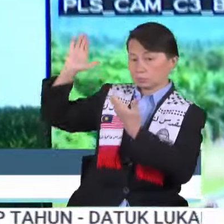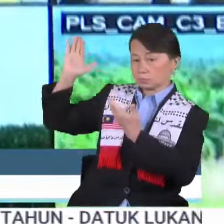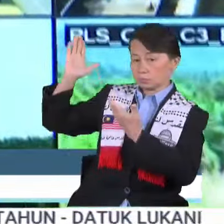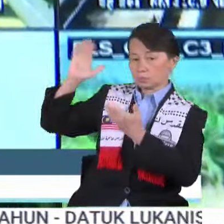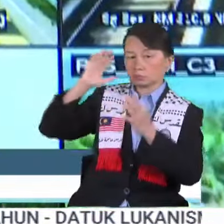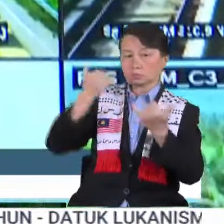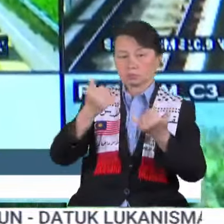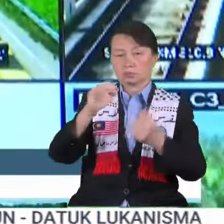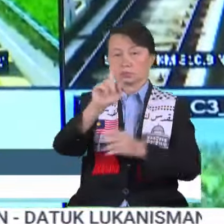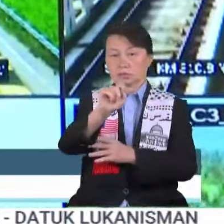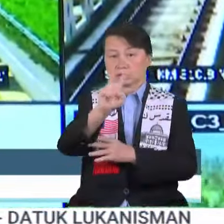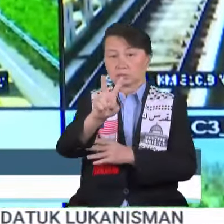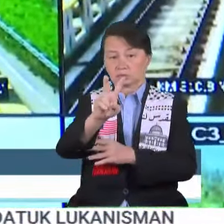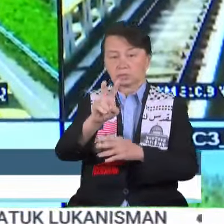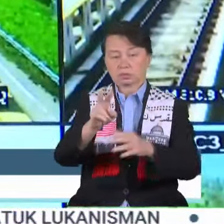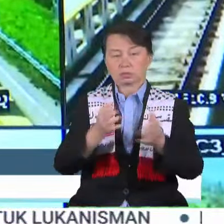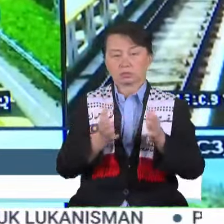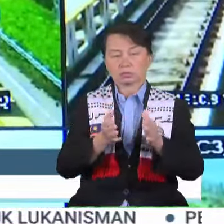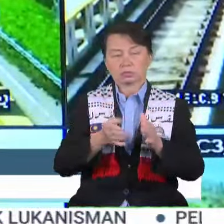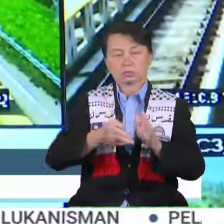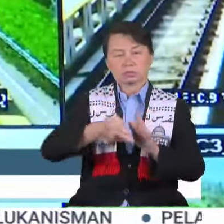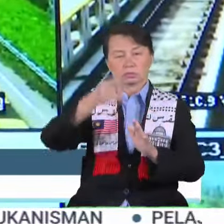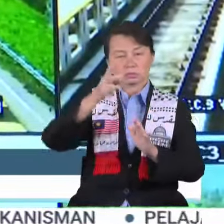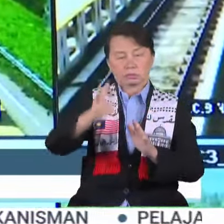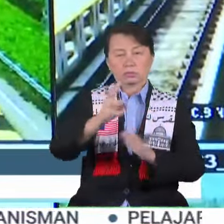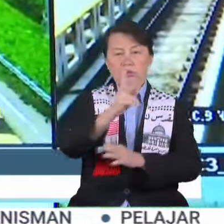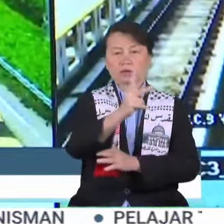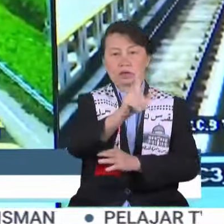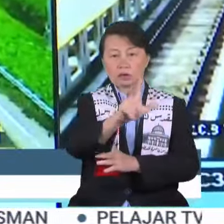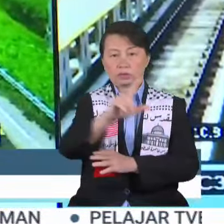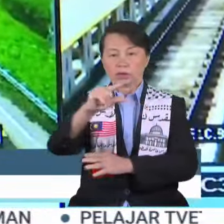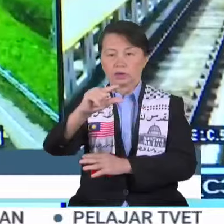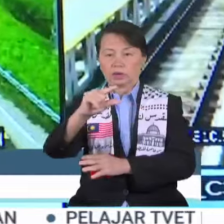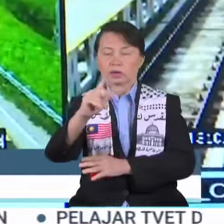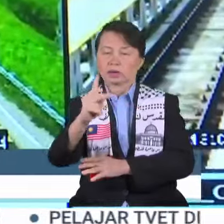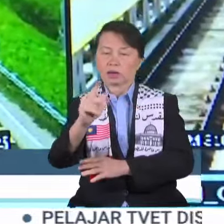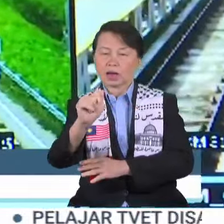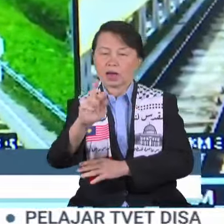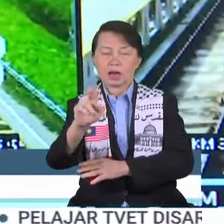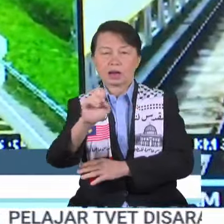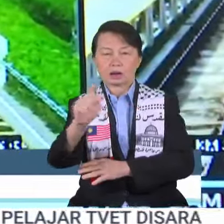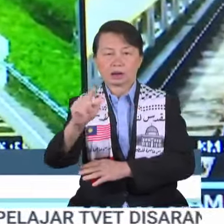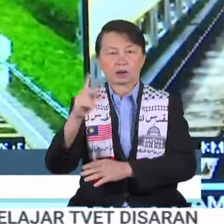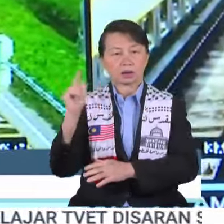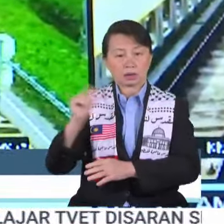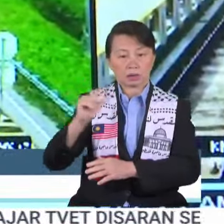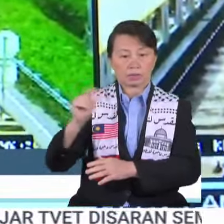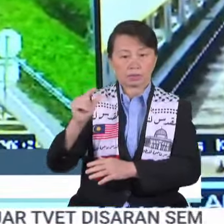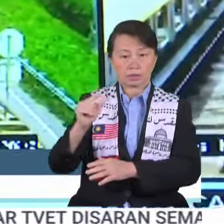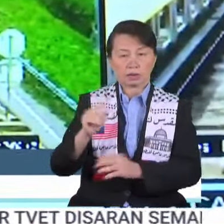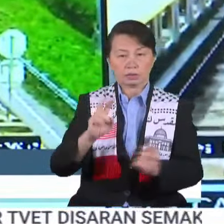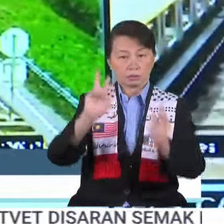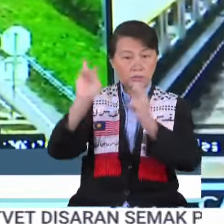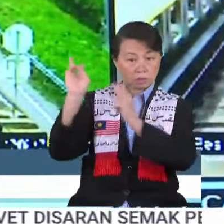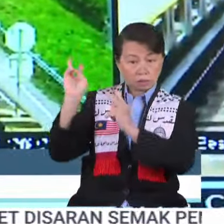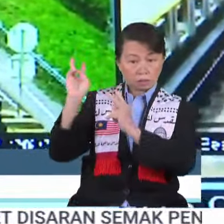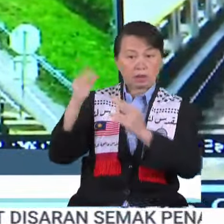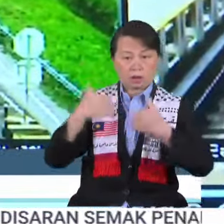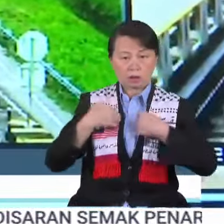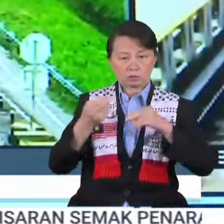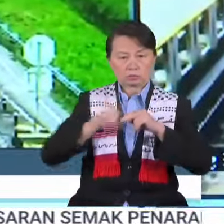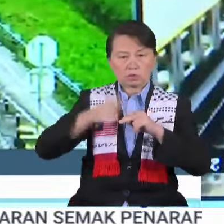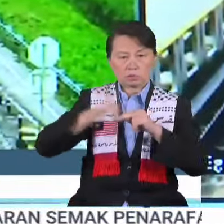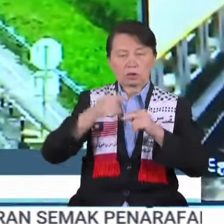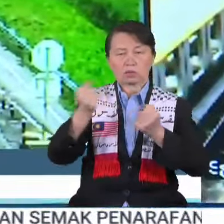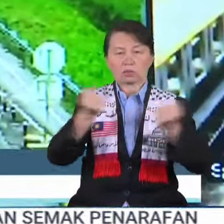pemerhatian kami, laporan trafik di Lebuh Raya KL Kara di Gombak, kilometer 1998, kita dapati terdapat